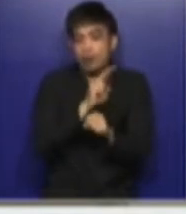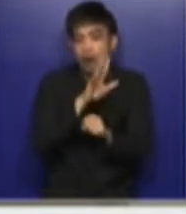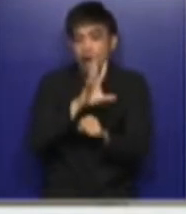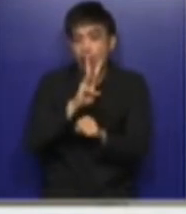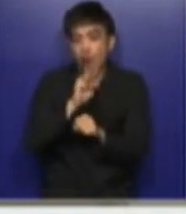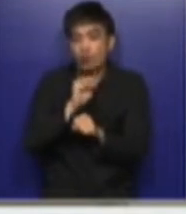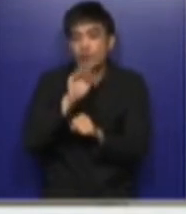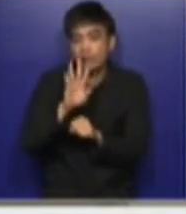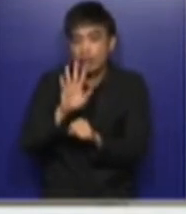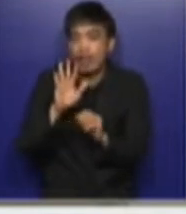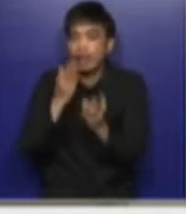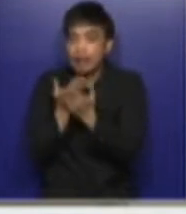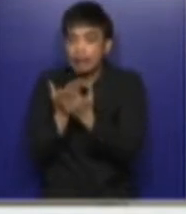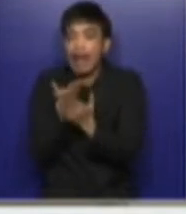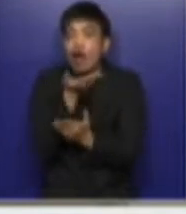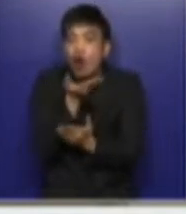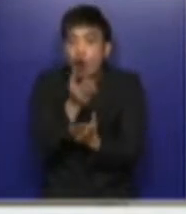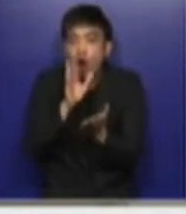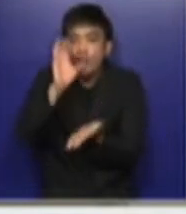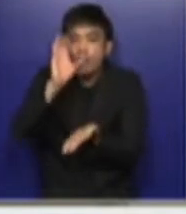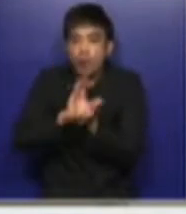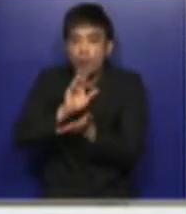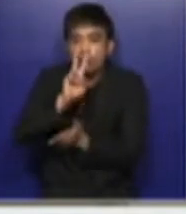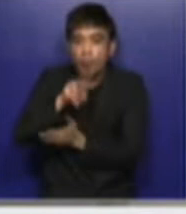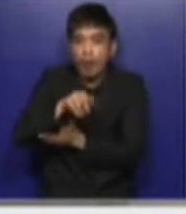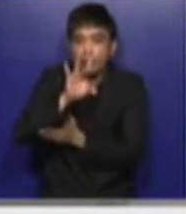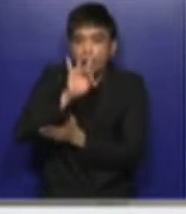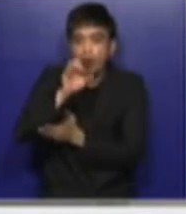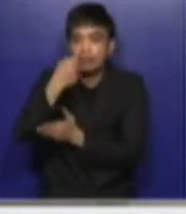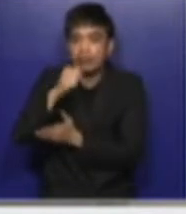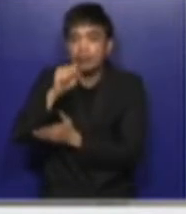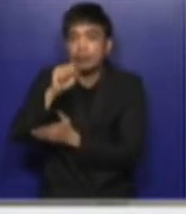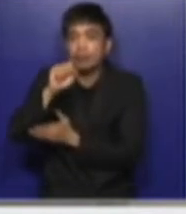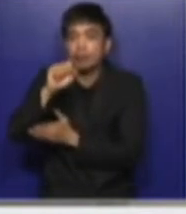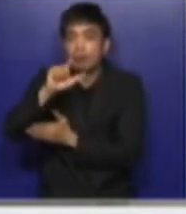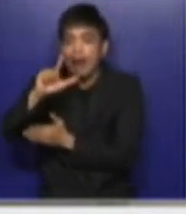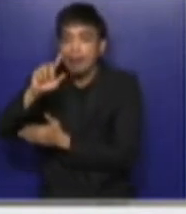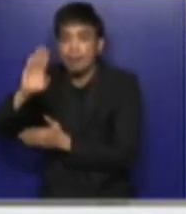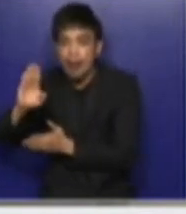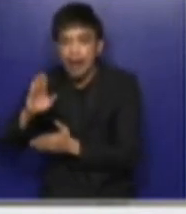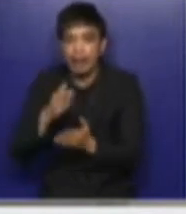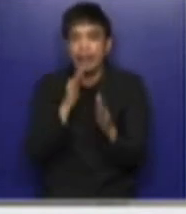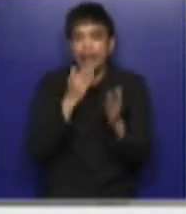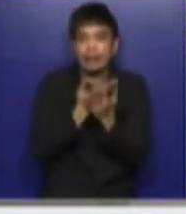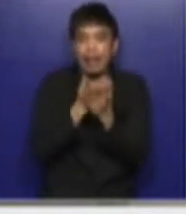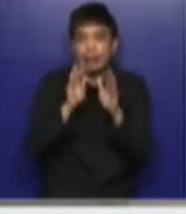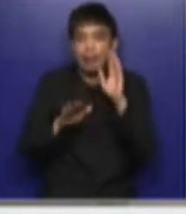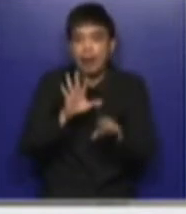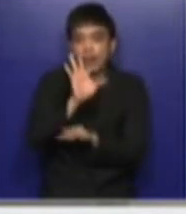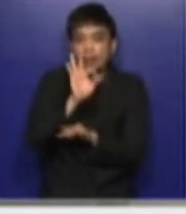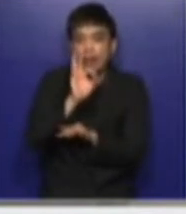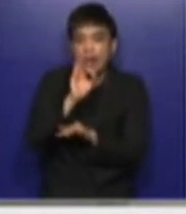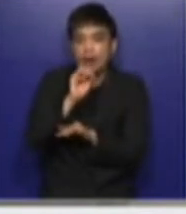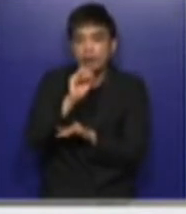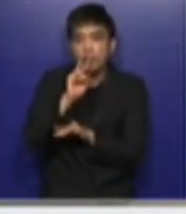รของงบมา 2,810 ล้านบาทนะคะในจำนวนนี้มีประมาณ 1,193 ล้านบาทที่เป็นงบประมา